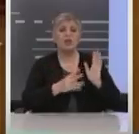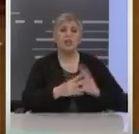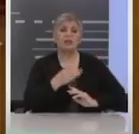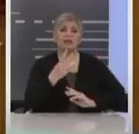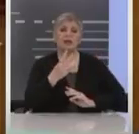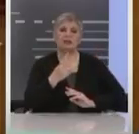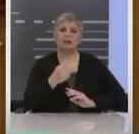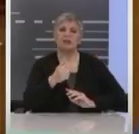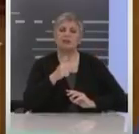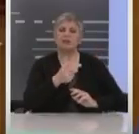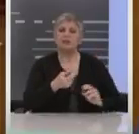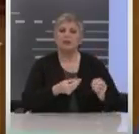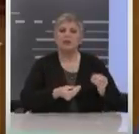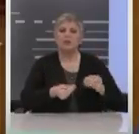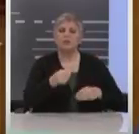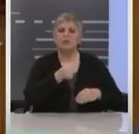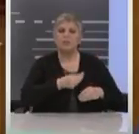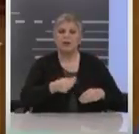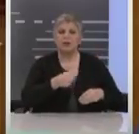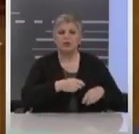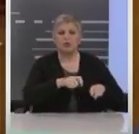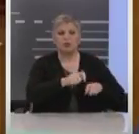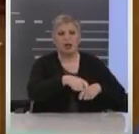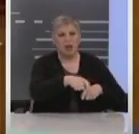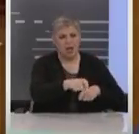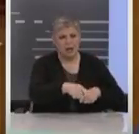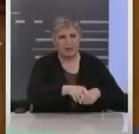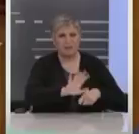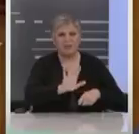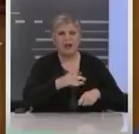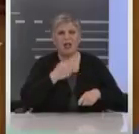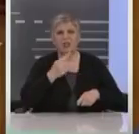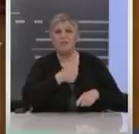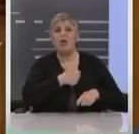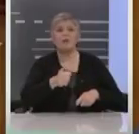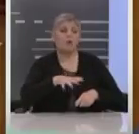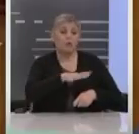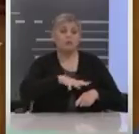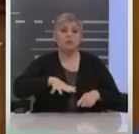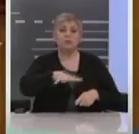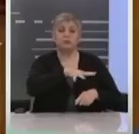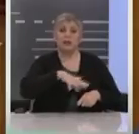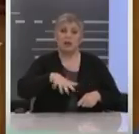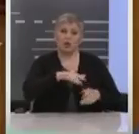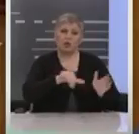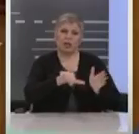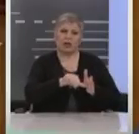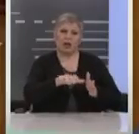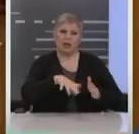έργων, και δεν αφορά αυτό μόνο την Περιφέρεια Αττικής βέβαια, είπα ότι ίσως αφορά την